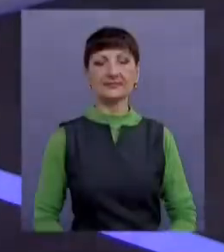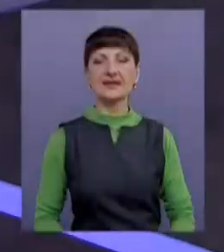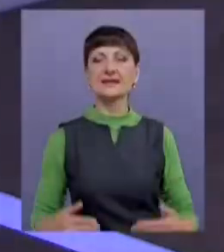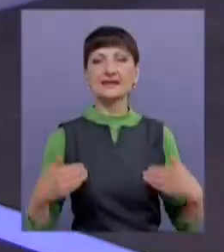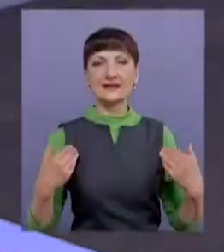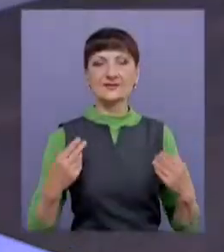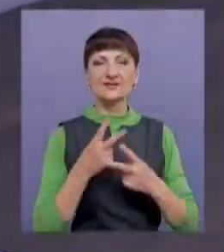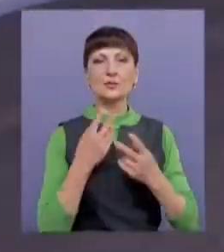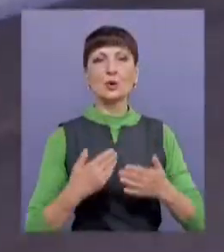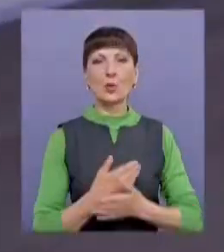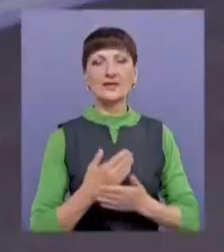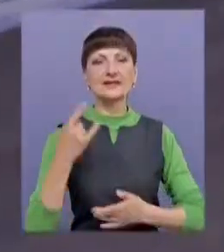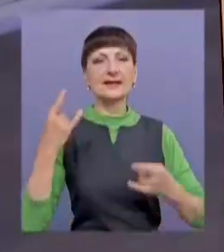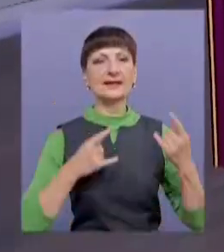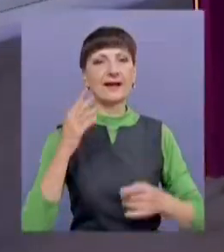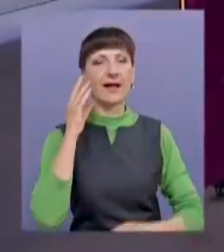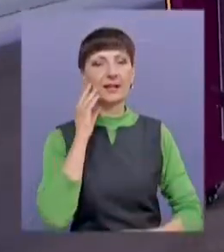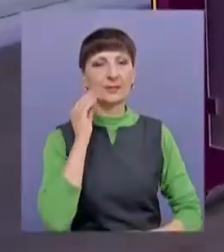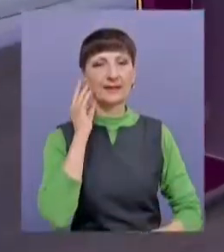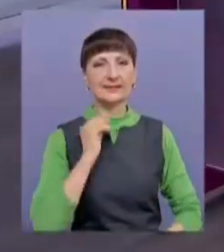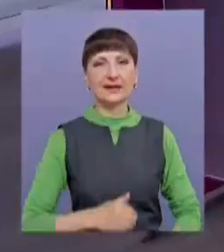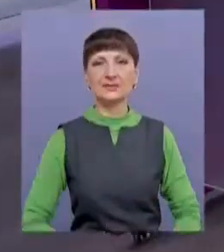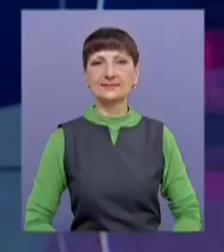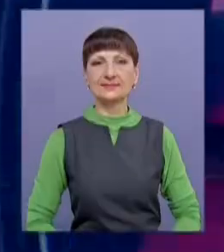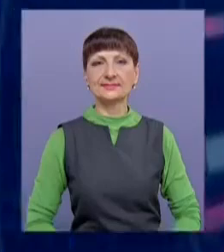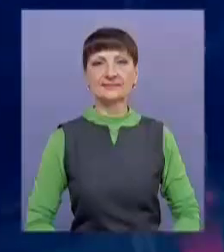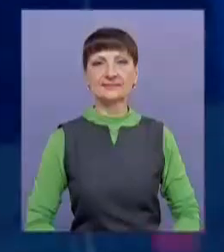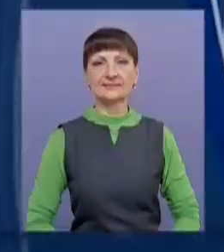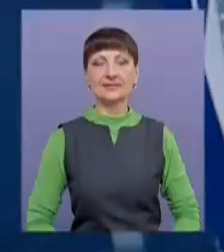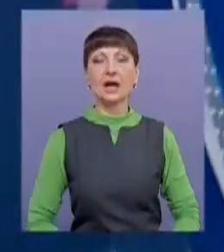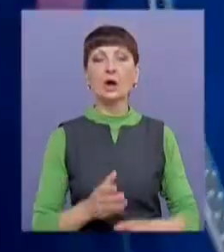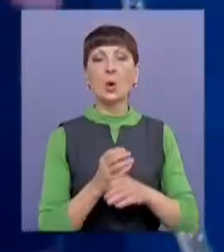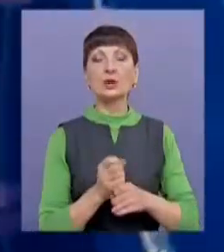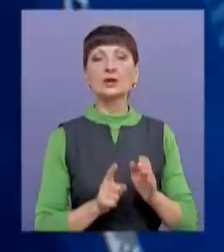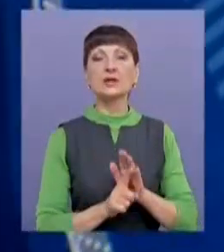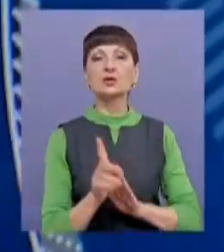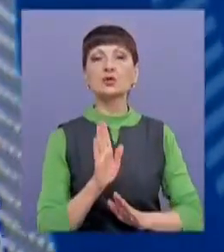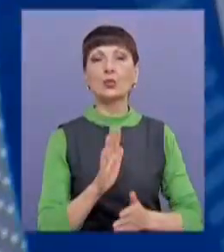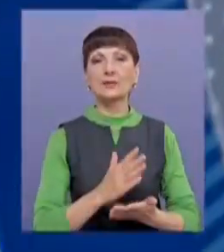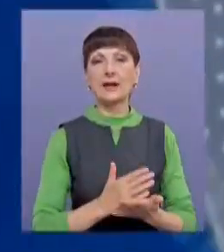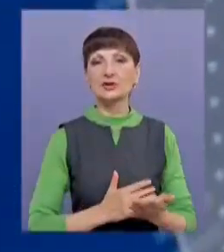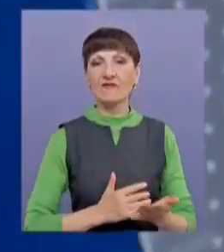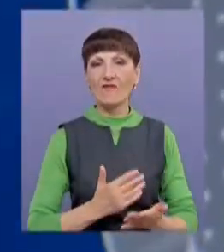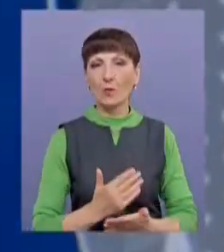Здравствуйте, вы смотрите новости на телеканале «Алматы», в студии Рашид Ильясов. И коротко о главном.